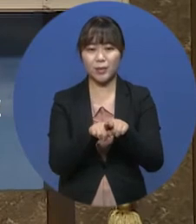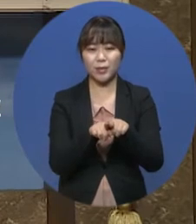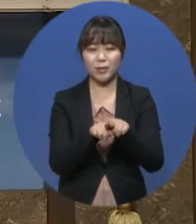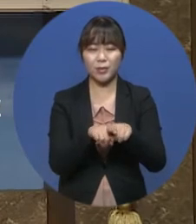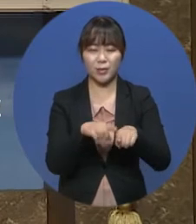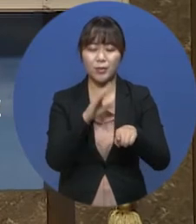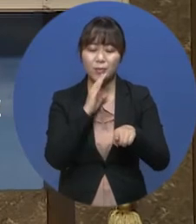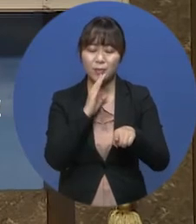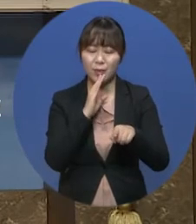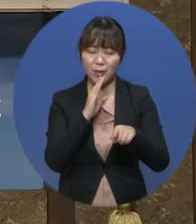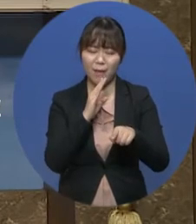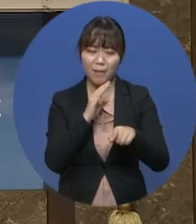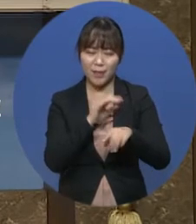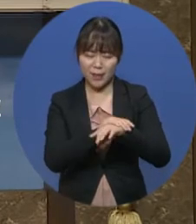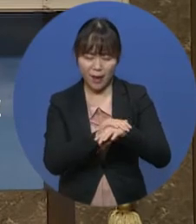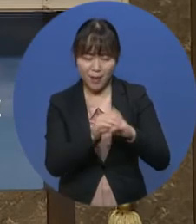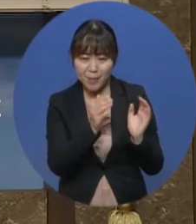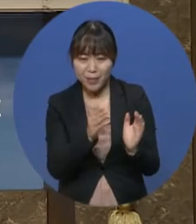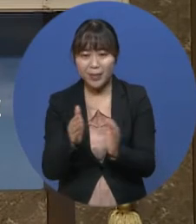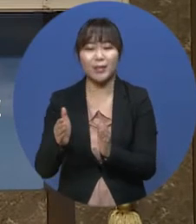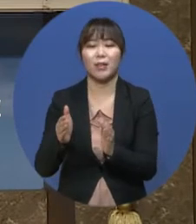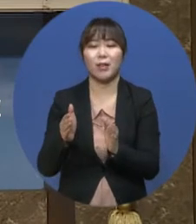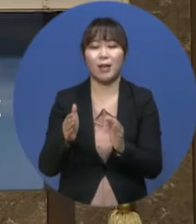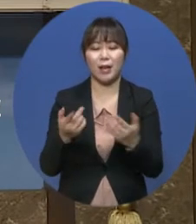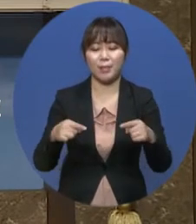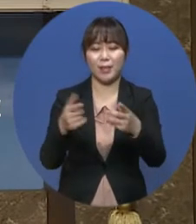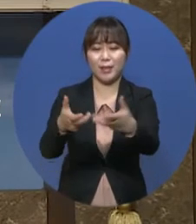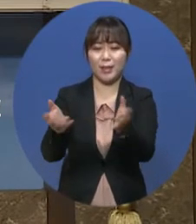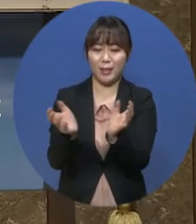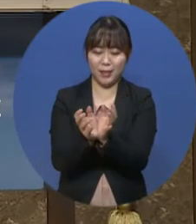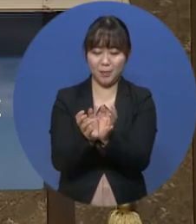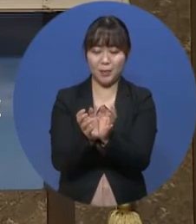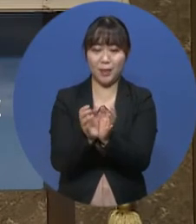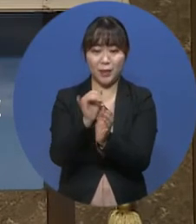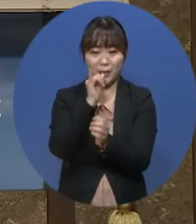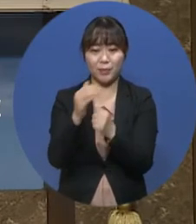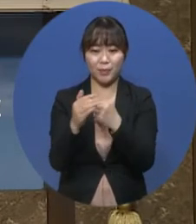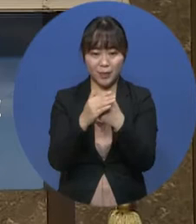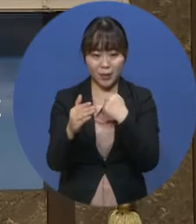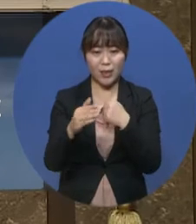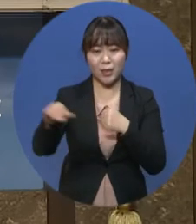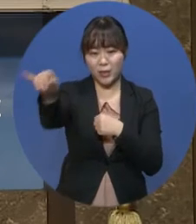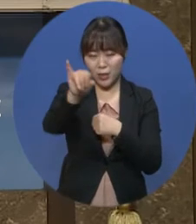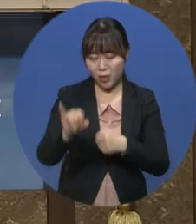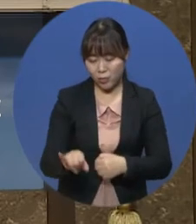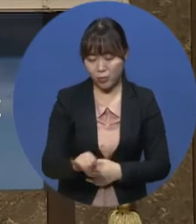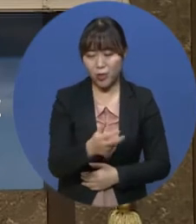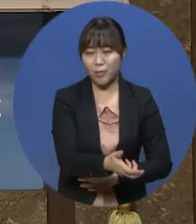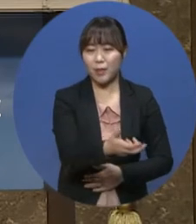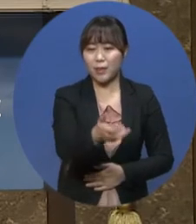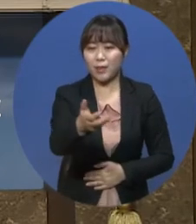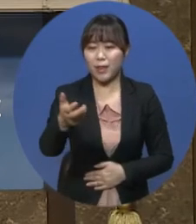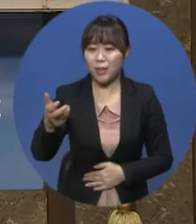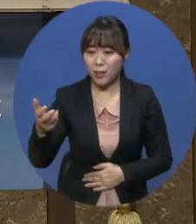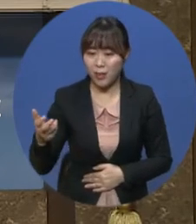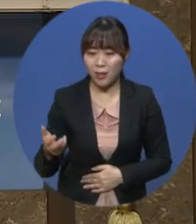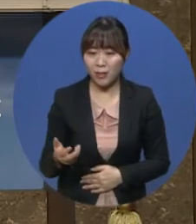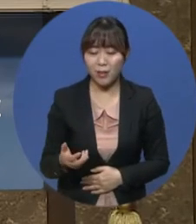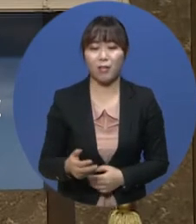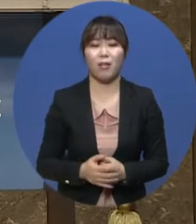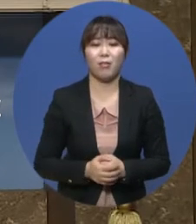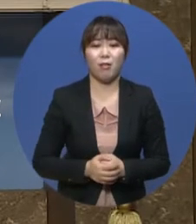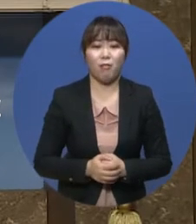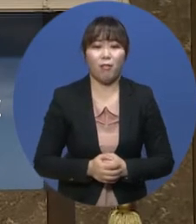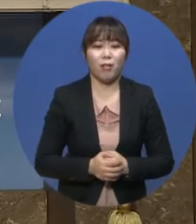아주 상당한 시설과 함께 어 팀이 구성이 돼서 4 천국을 좀 다니면서 하는데 어